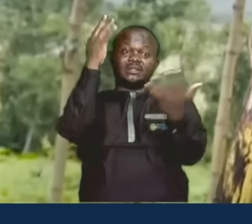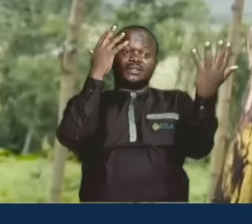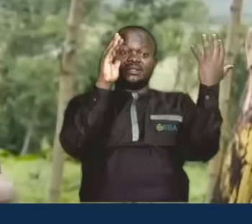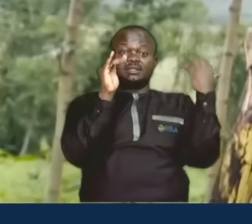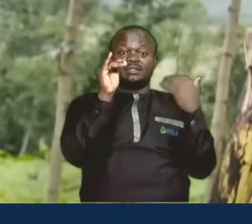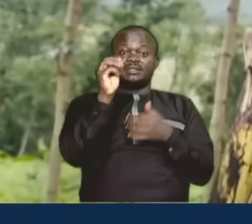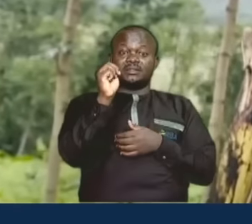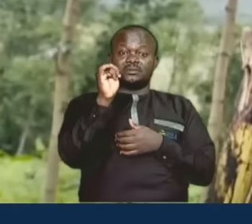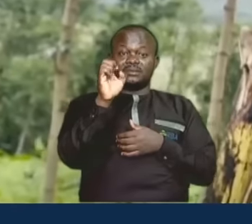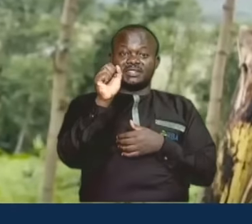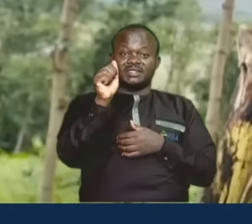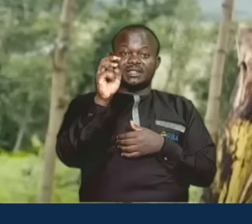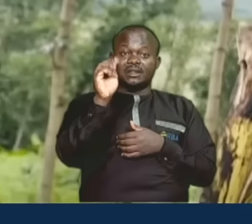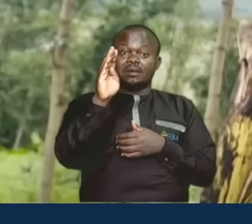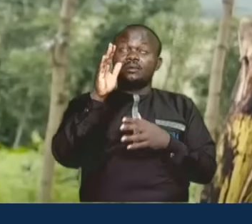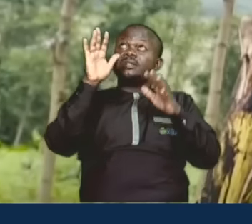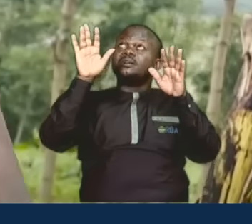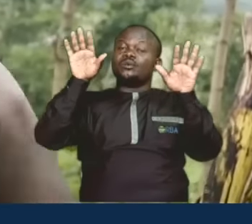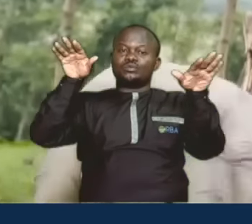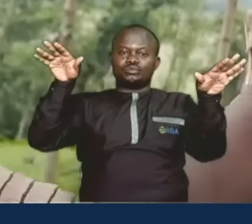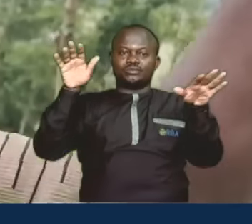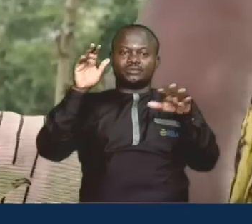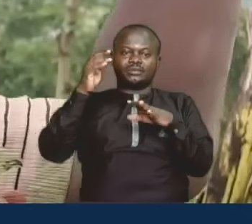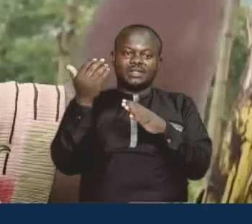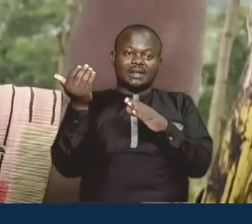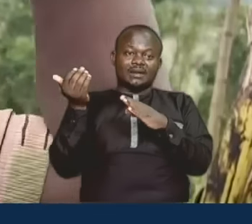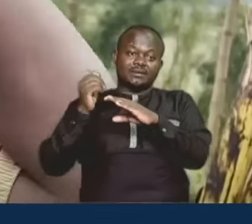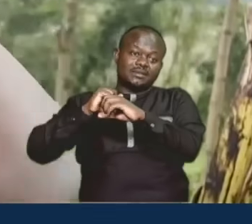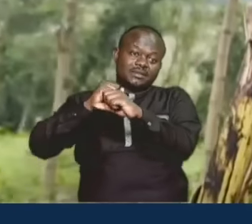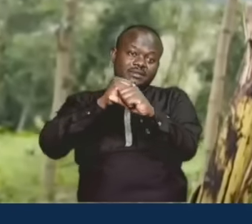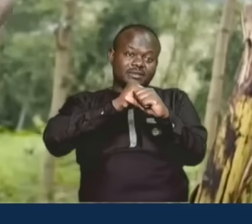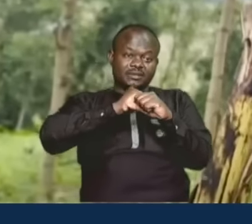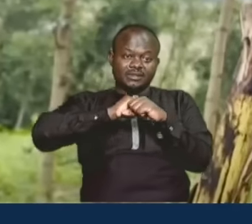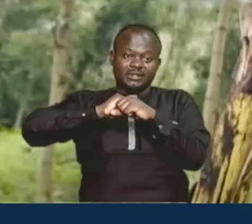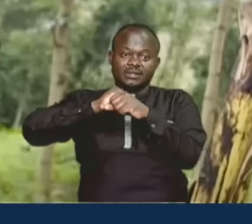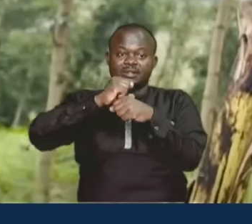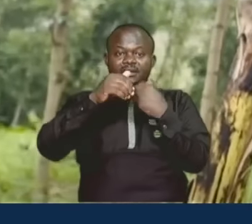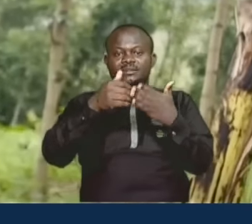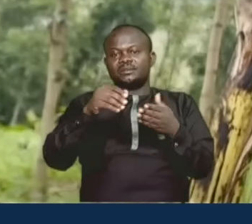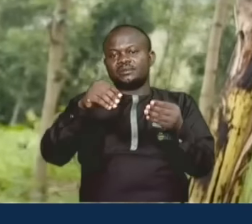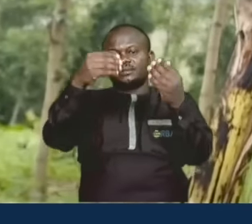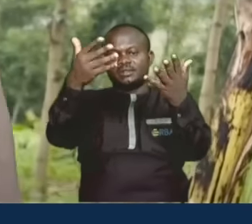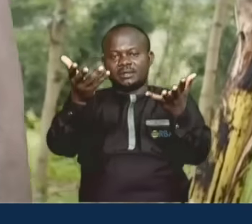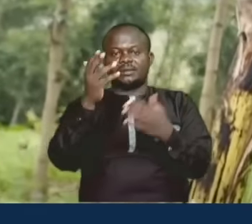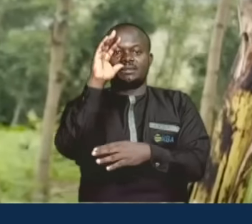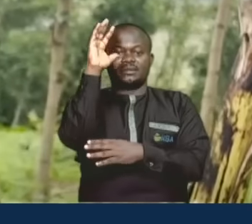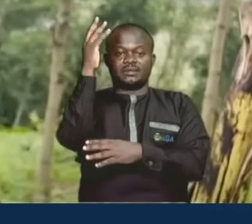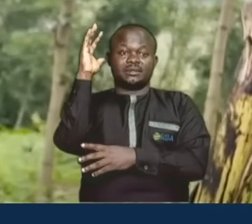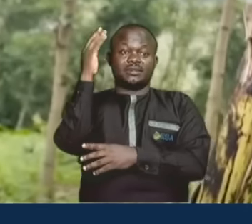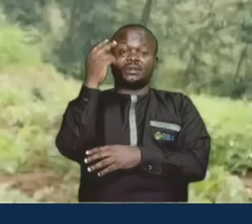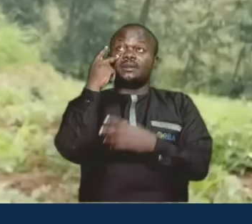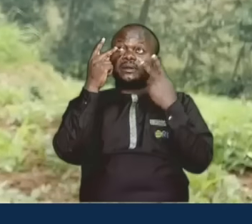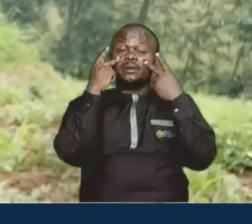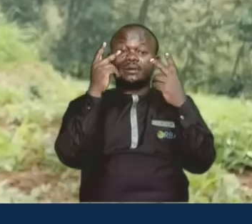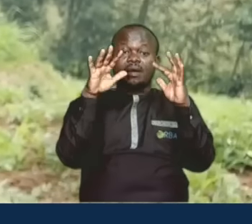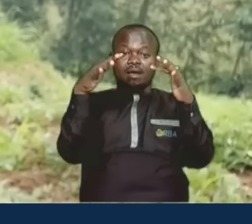ngiki kirahagaze, n'abana bakibungabunga urugezi nicyo babahaye baragitera kirakura reba uko